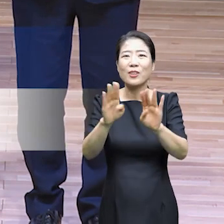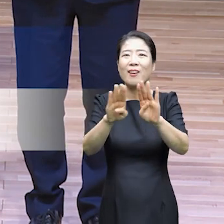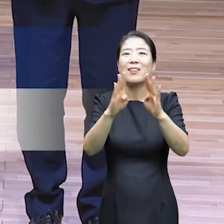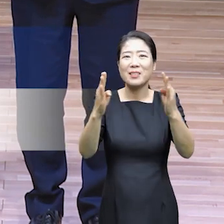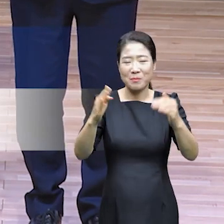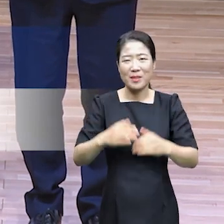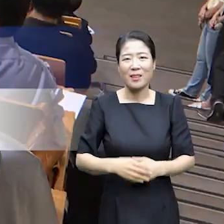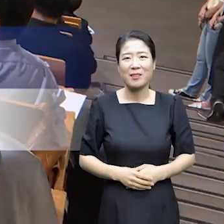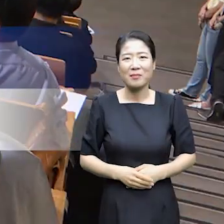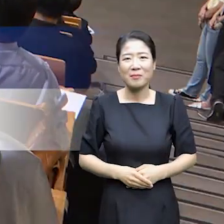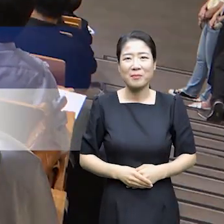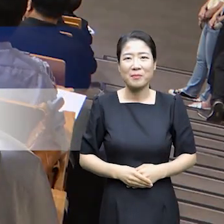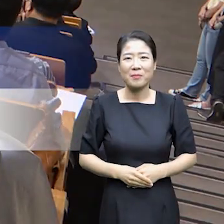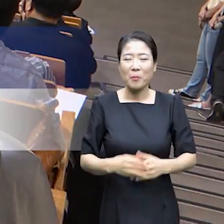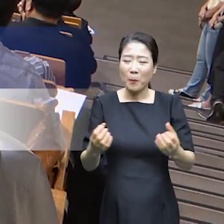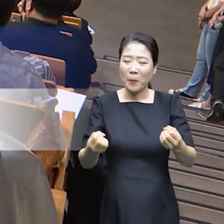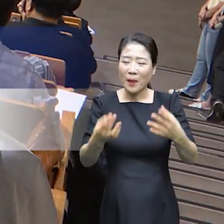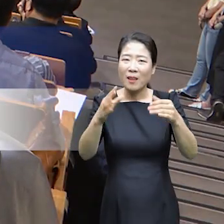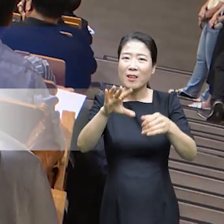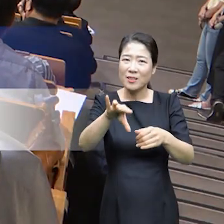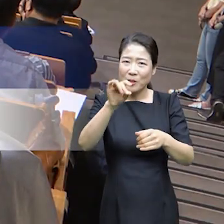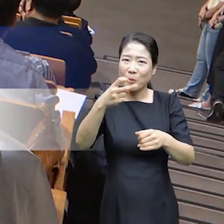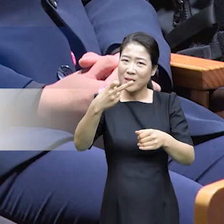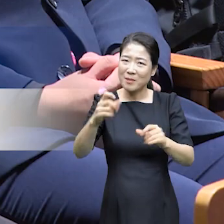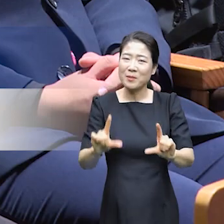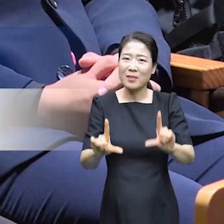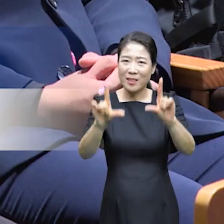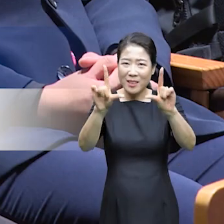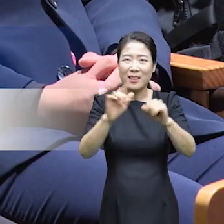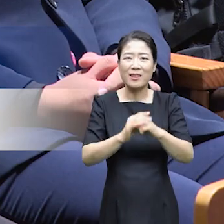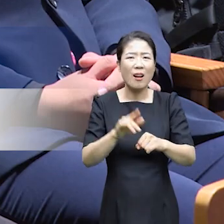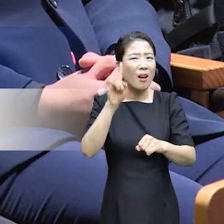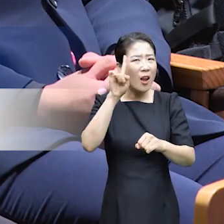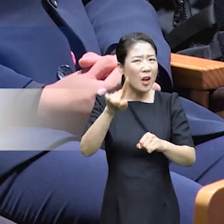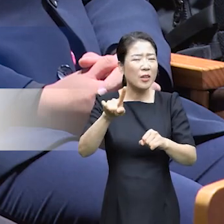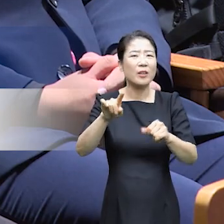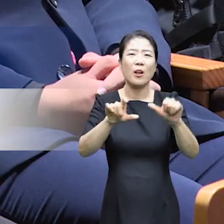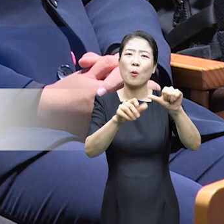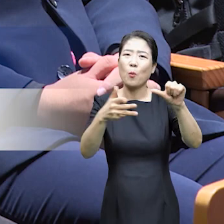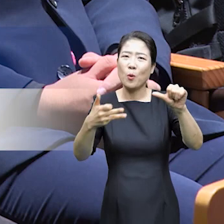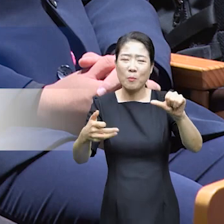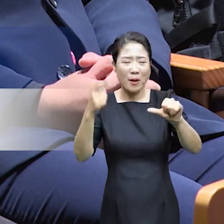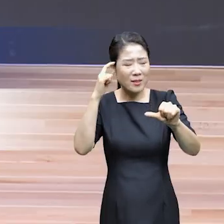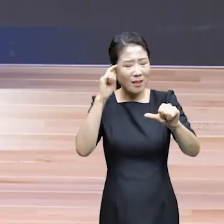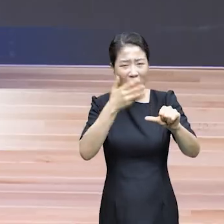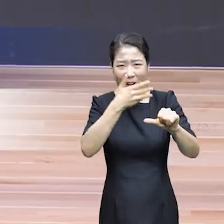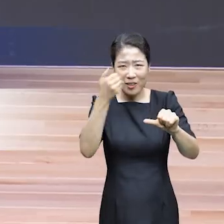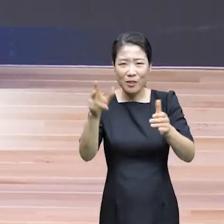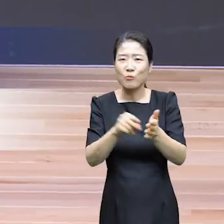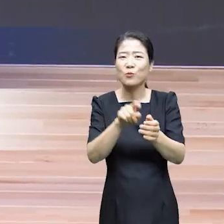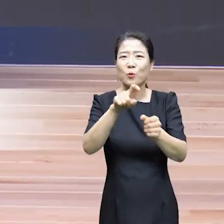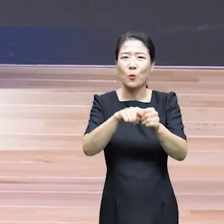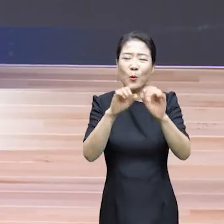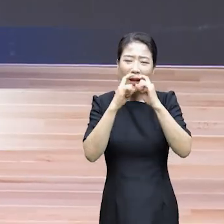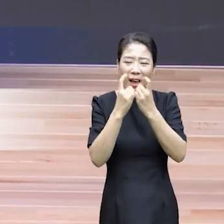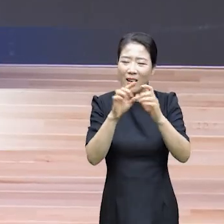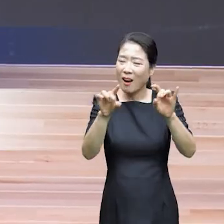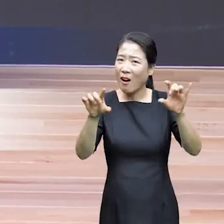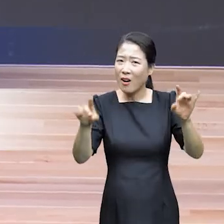열렸습니다 행사 첫날인 12일에는 내일의 5.18을 상상하자는 주제로 개개인에게